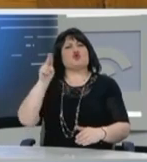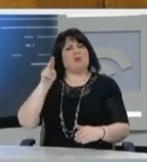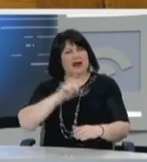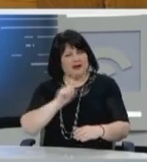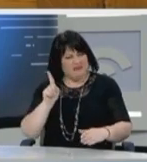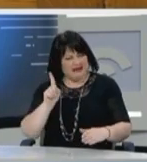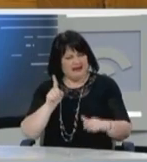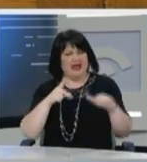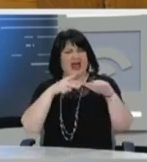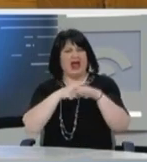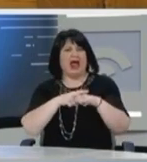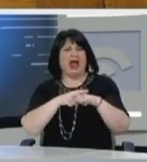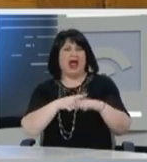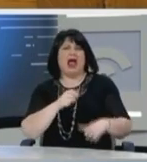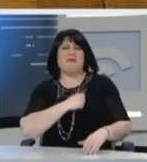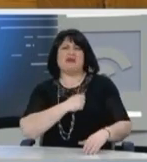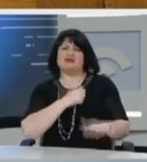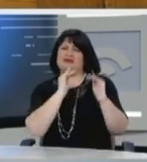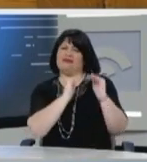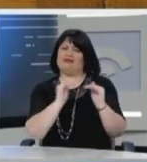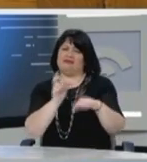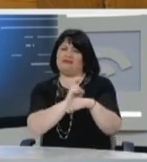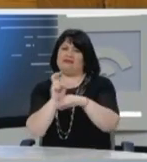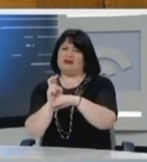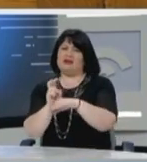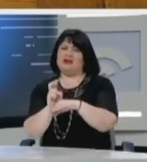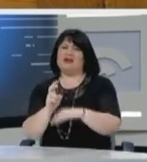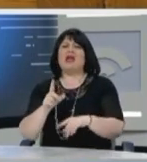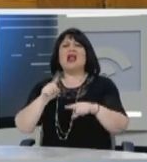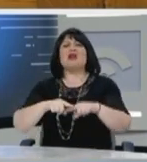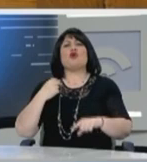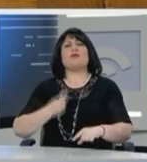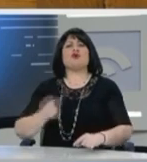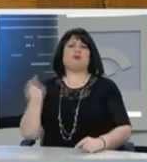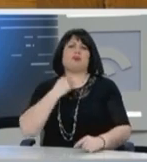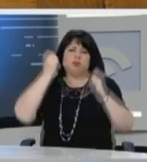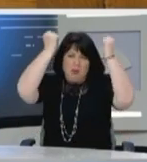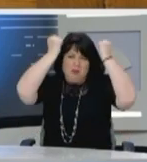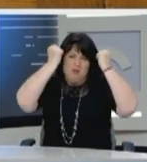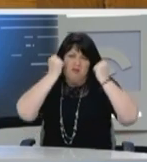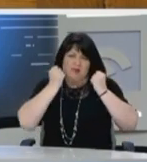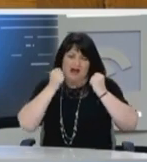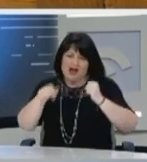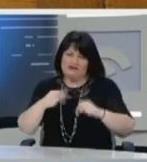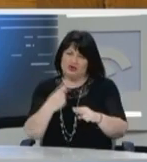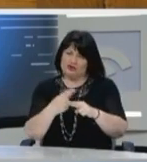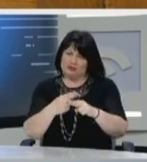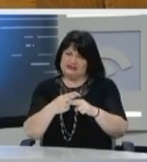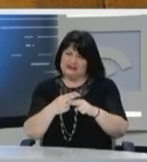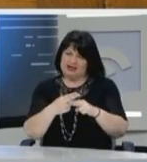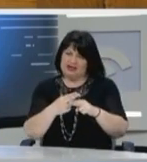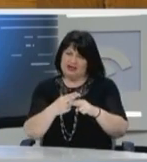Στην Α και στην Eurobank δεν χάθηκαν τα λεφτά και χάθηκαν από το ελληνικό δημόσιο. Είναι αξιοπιστία